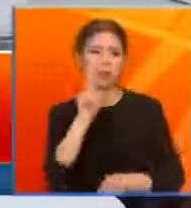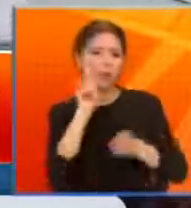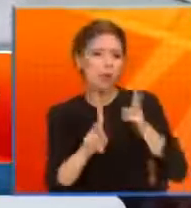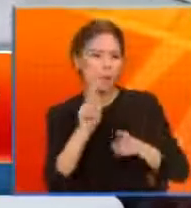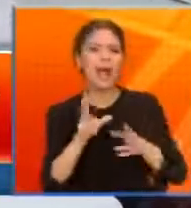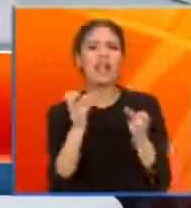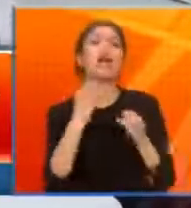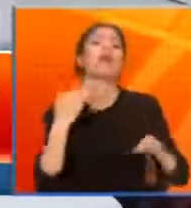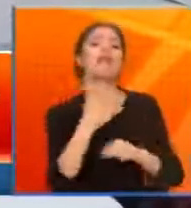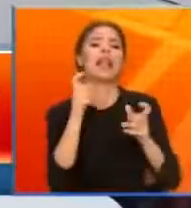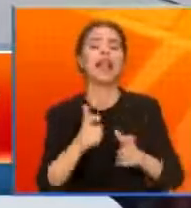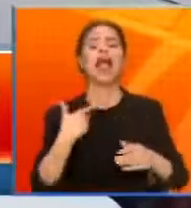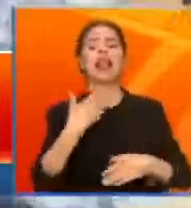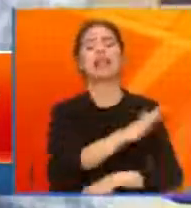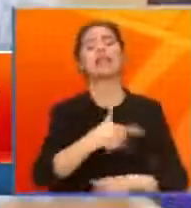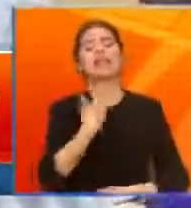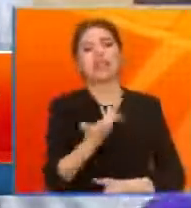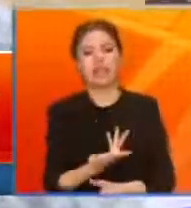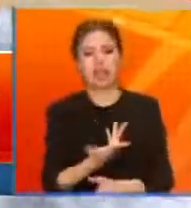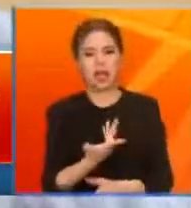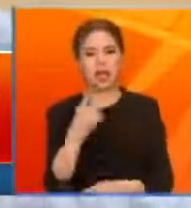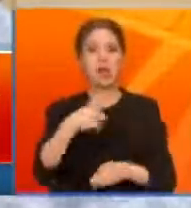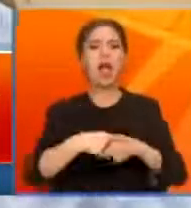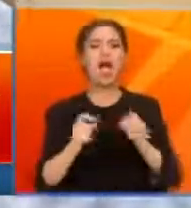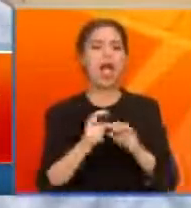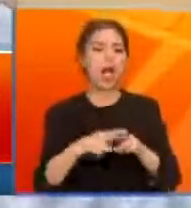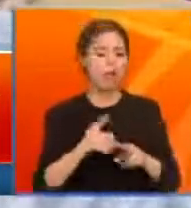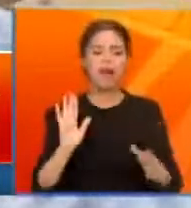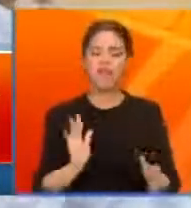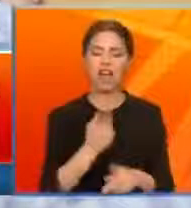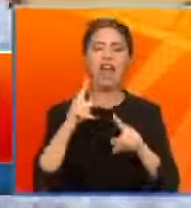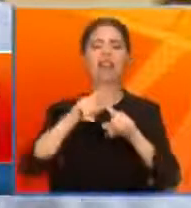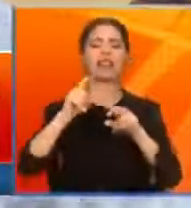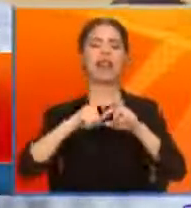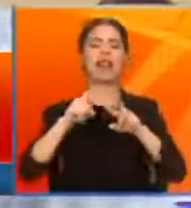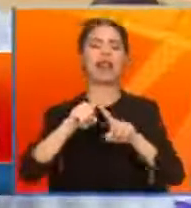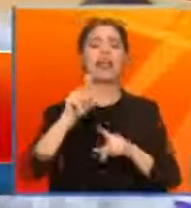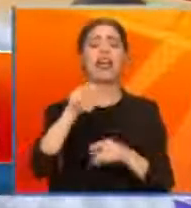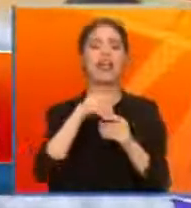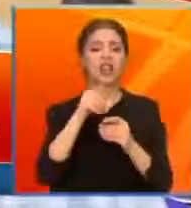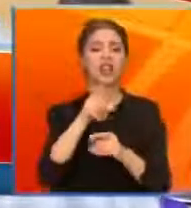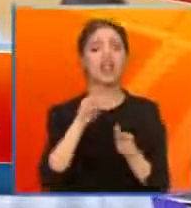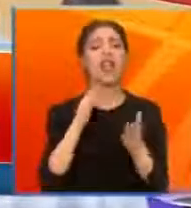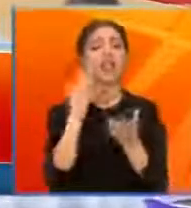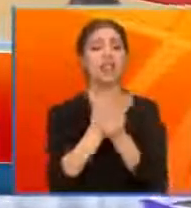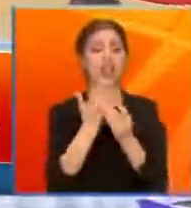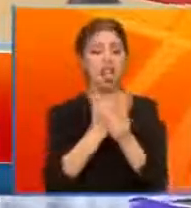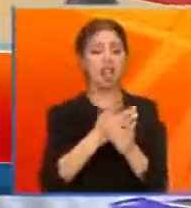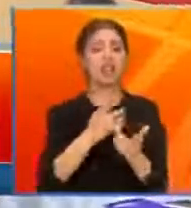ama kalabalık yerlere gitmek istemiyorum. EBA üzerinde ya da TRT üzerinden dersler işlenecek. Ama ilk